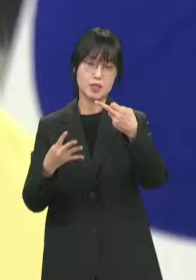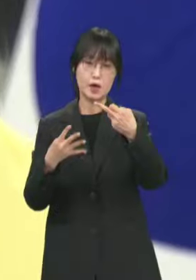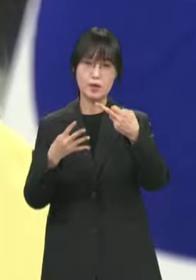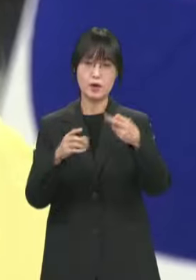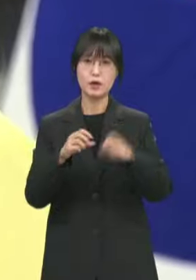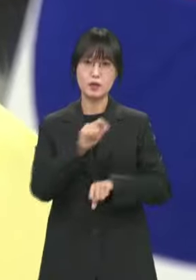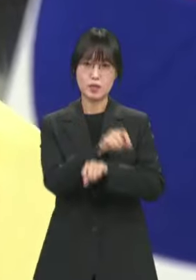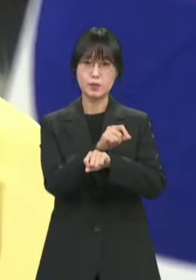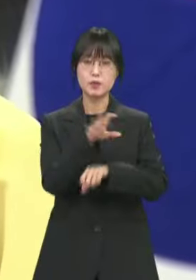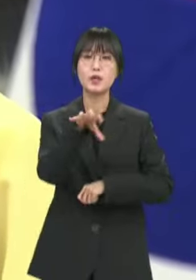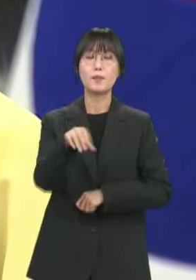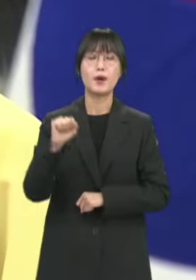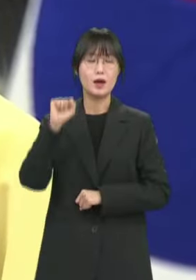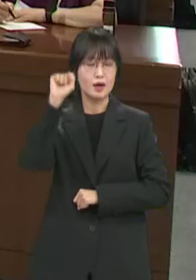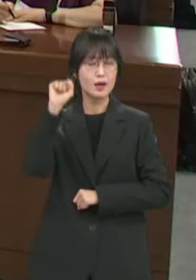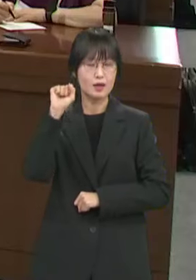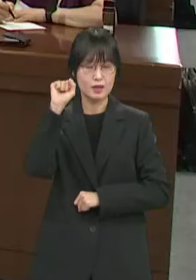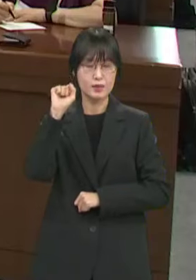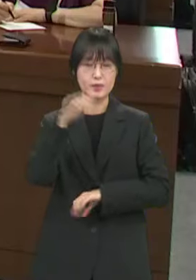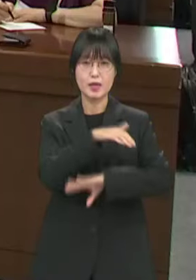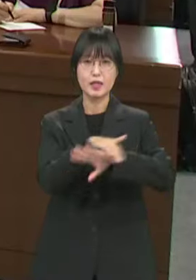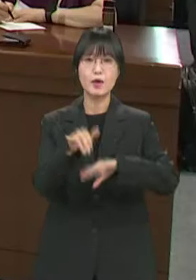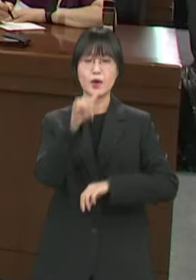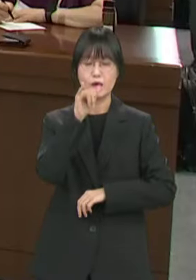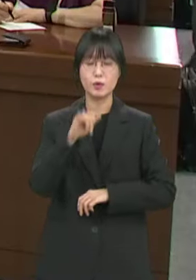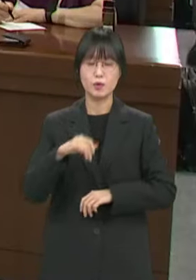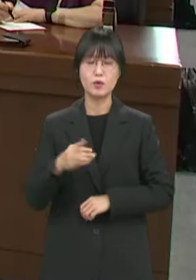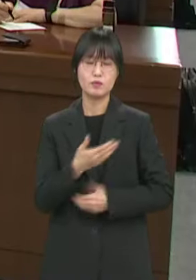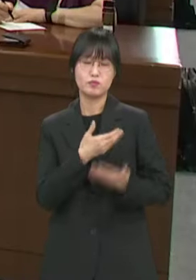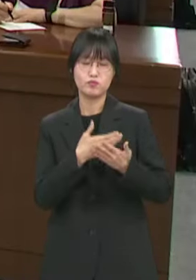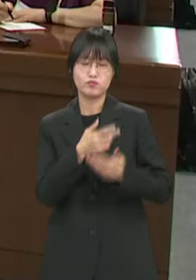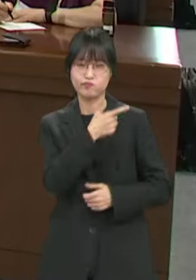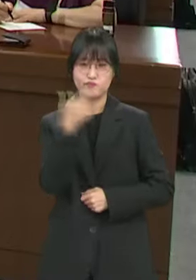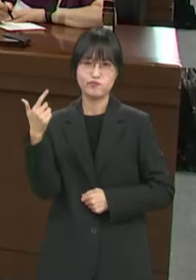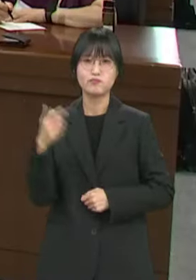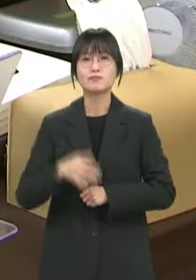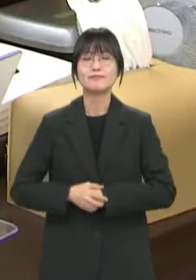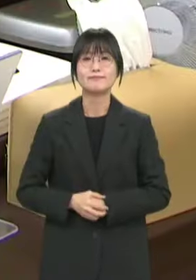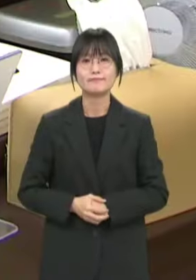앞에서 대규모 규탄 시위를 예정하는 등 긴장이 고조되고 있습니다